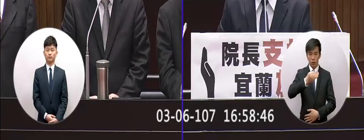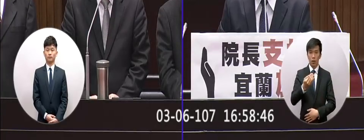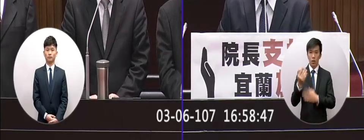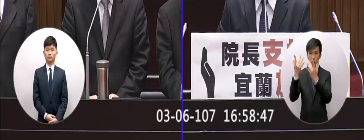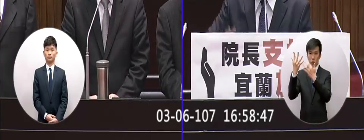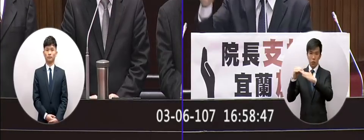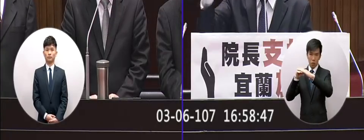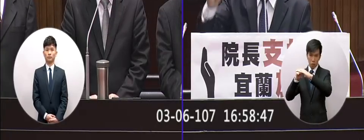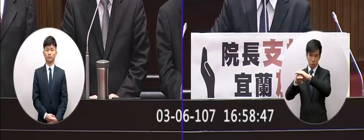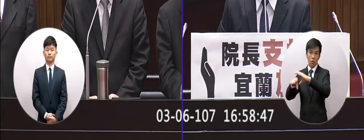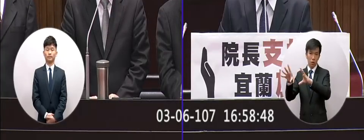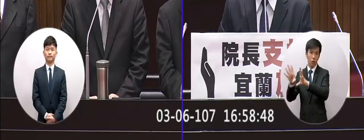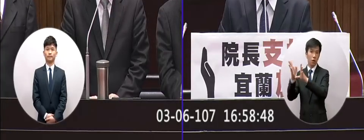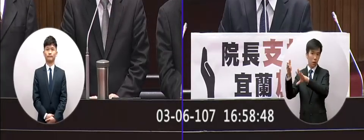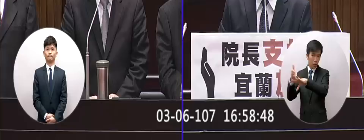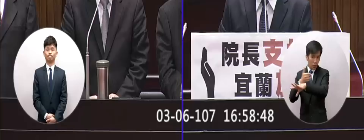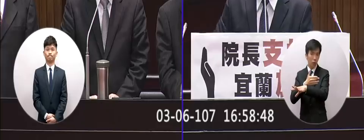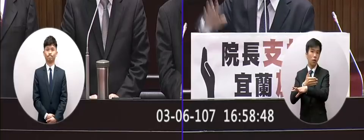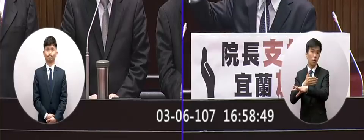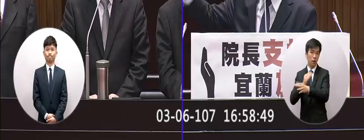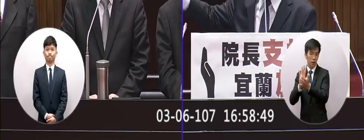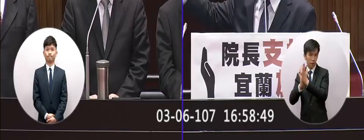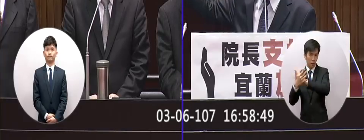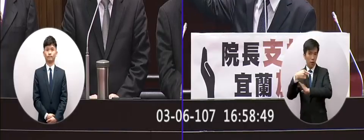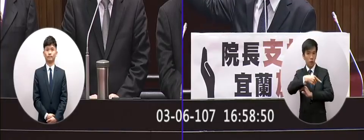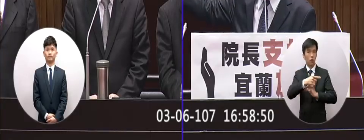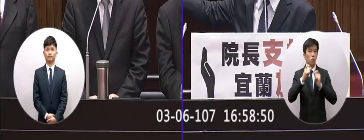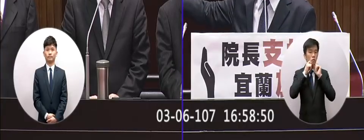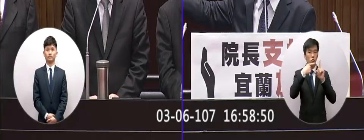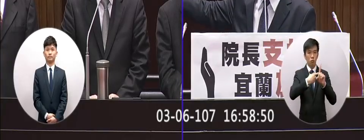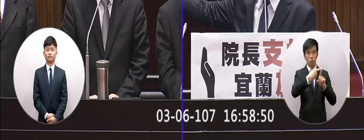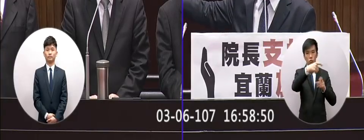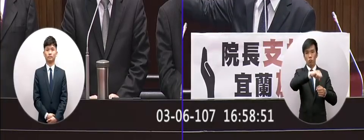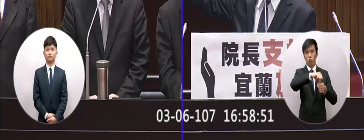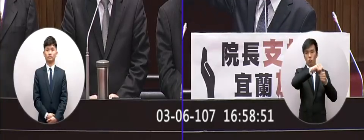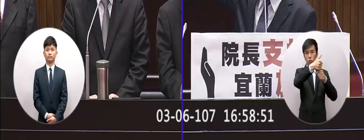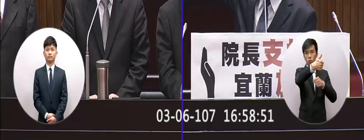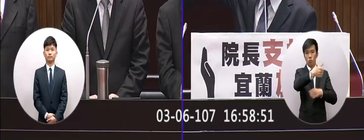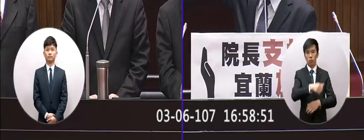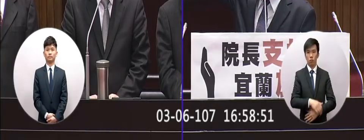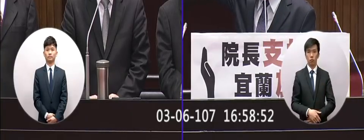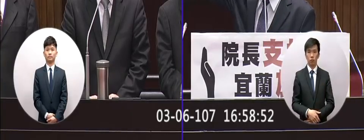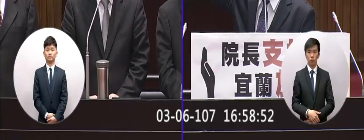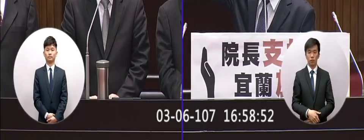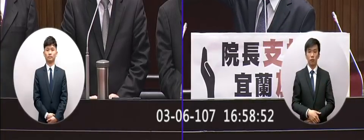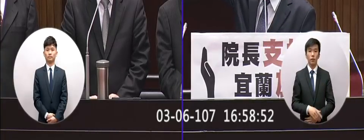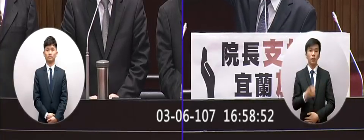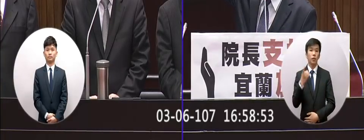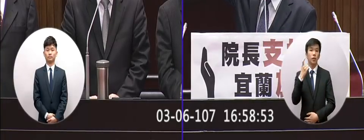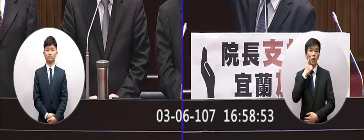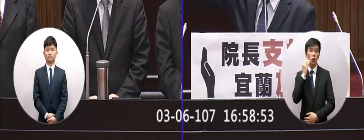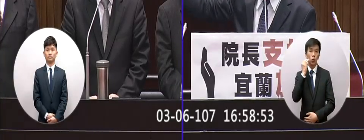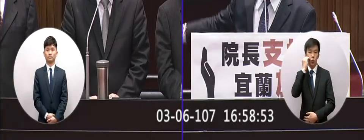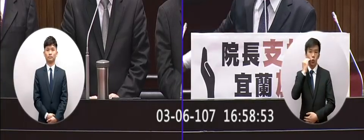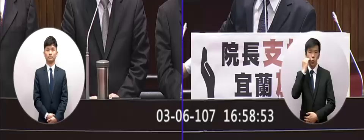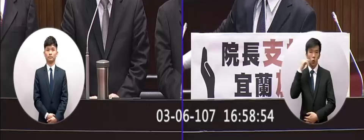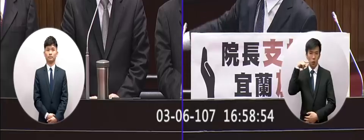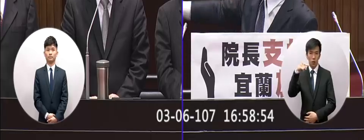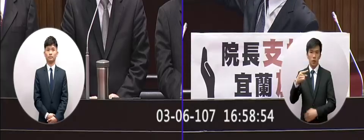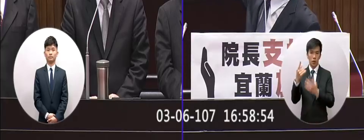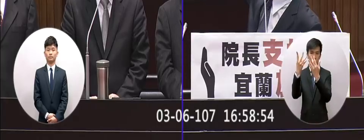了这个情况，污染源减少了。那同样的道理，在它的右边，假设我们开一条直线